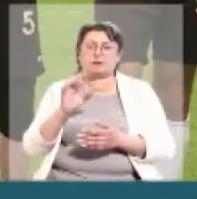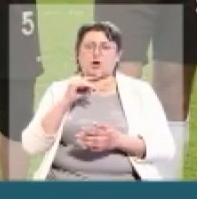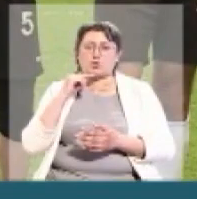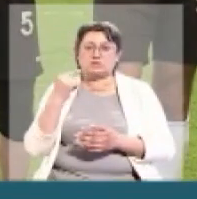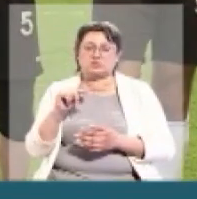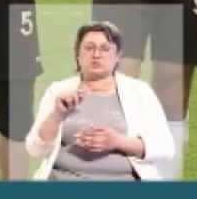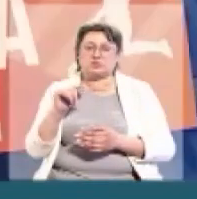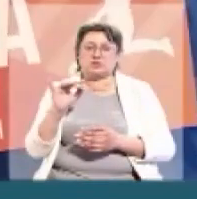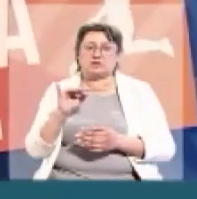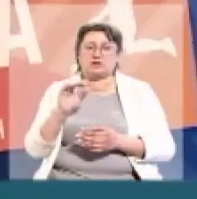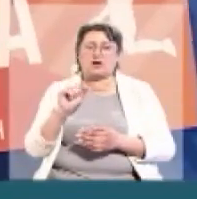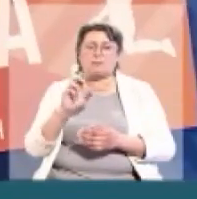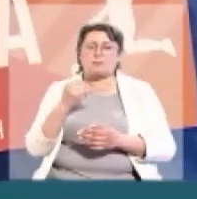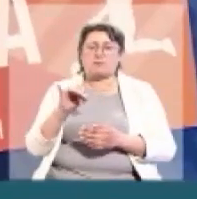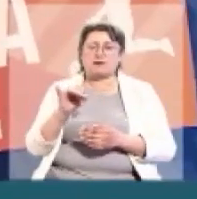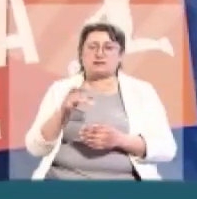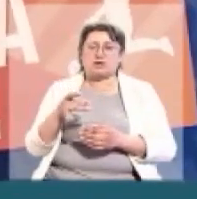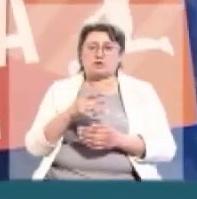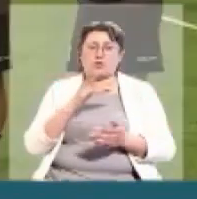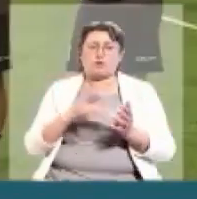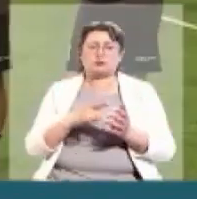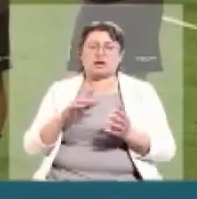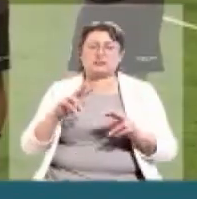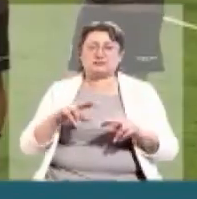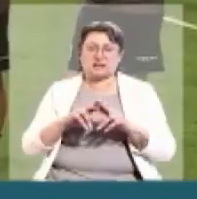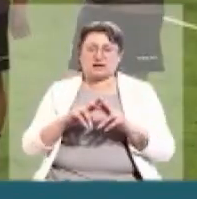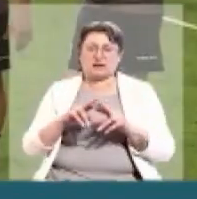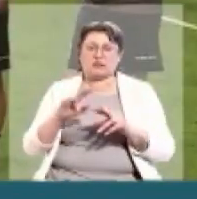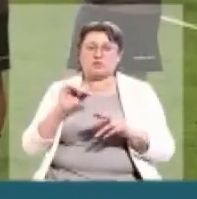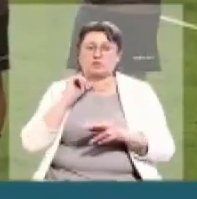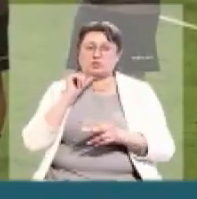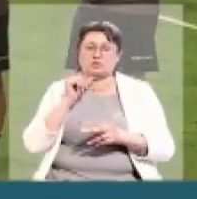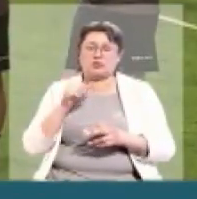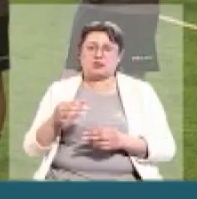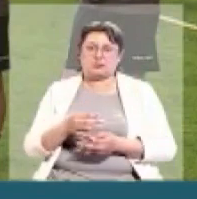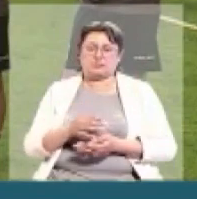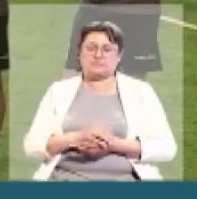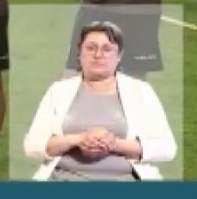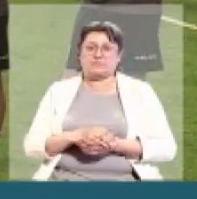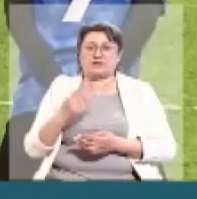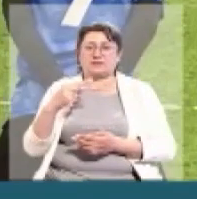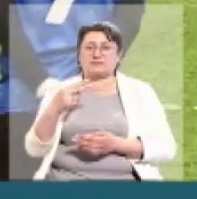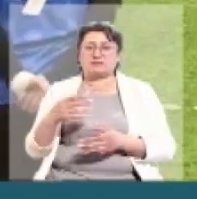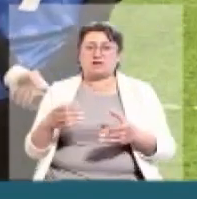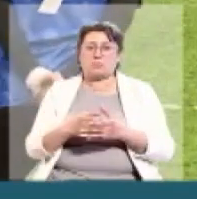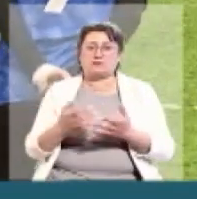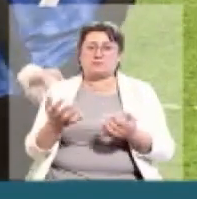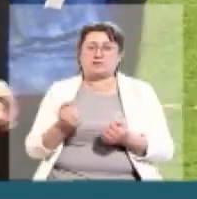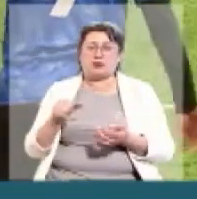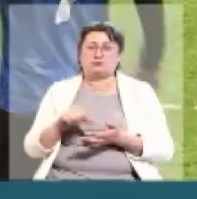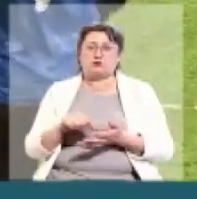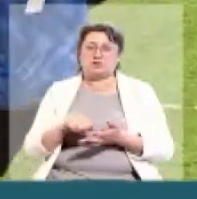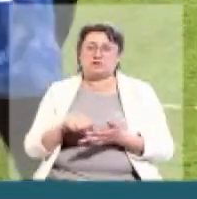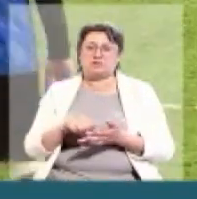БГП, Астана қаласынан Астана және Қостанай облысынан Варком командалары бақ сынады. Жалпы іріктеу сатысында 20 командалар